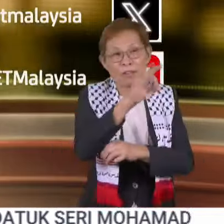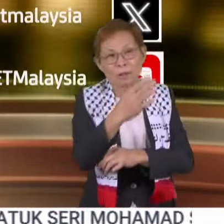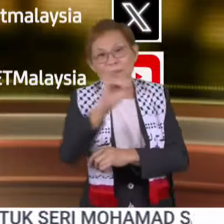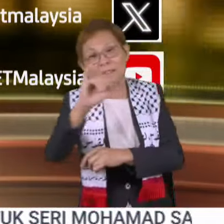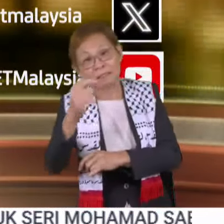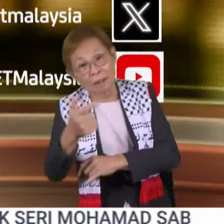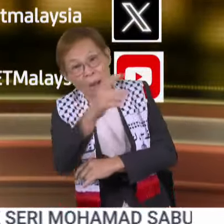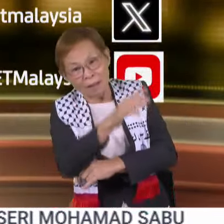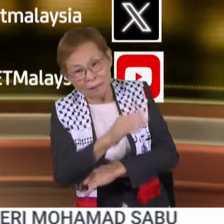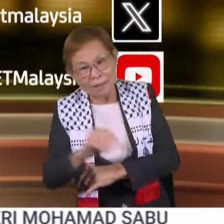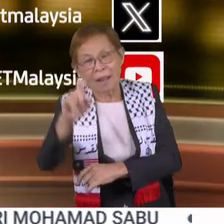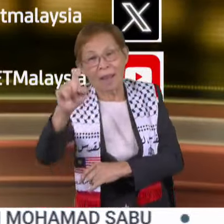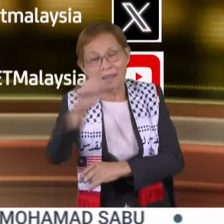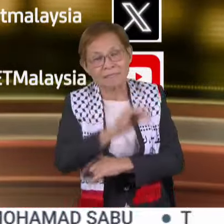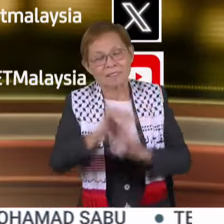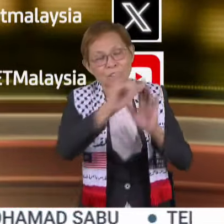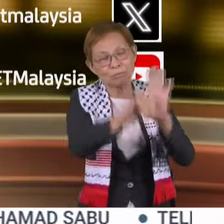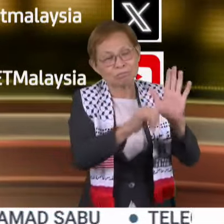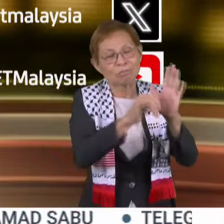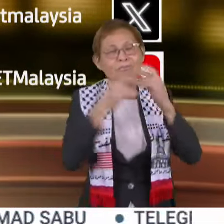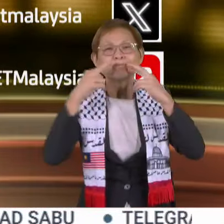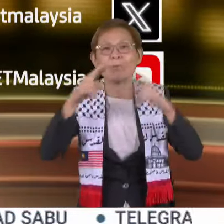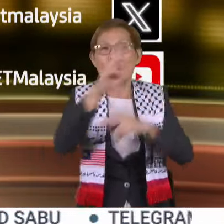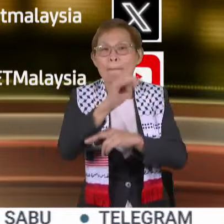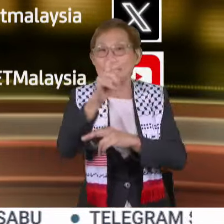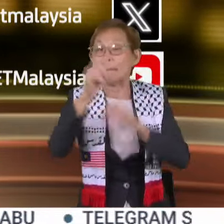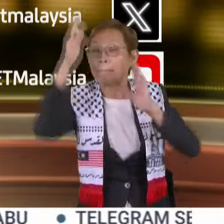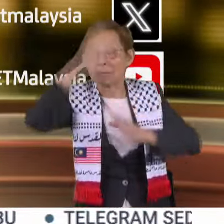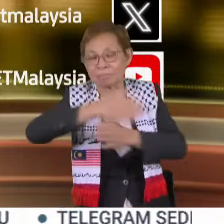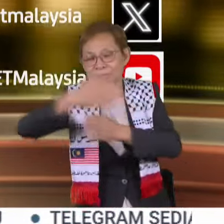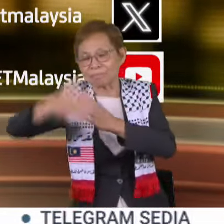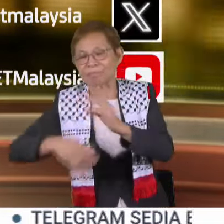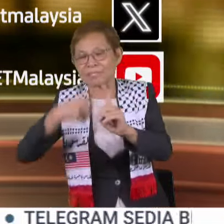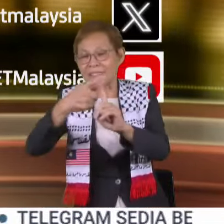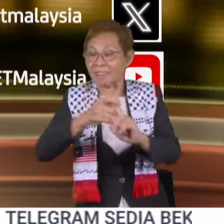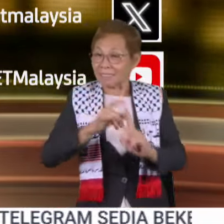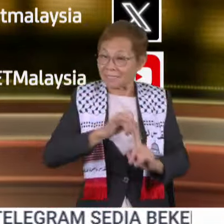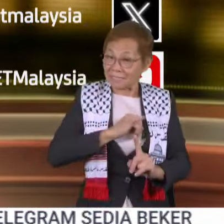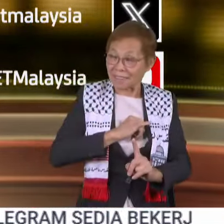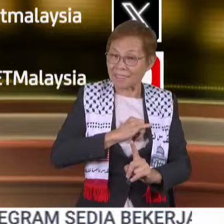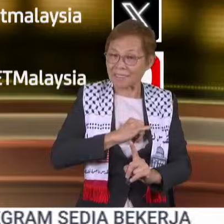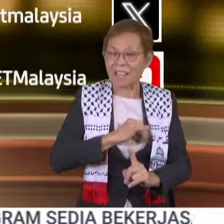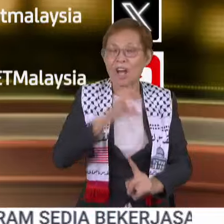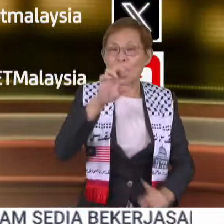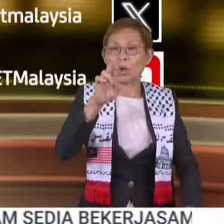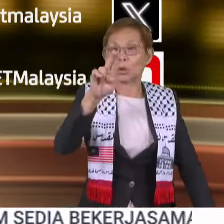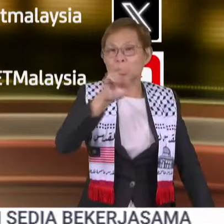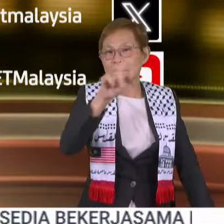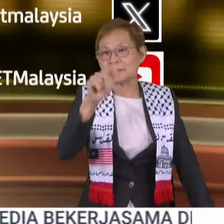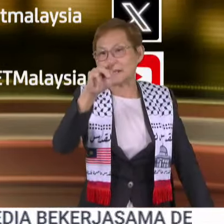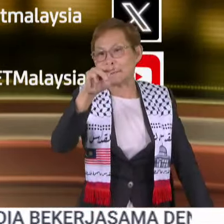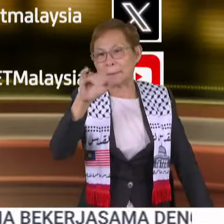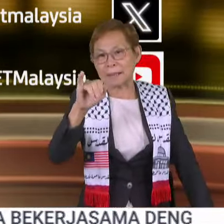Instagram serta YouTube Rasmi m Malaysia sekian daripada saya rzamin pilus